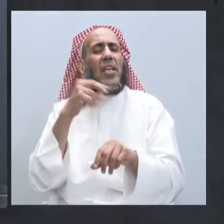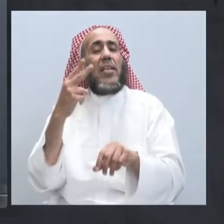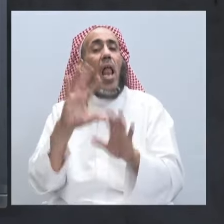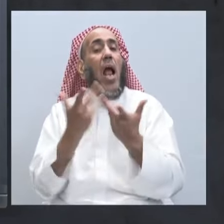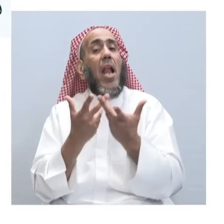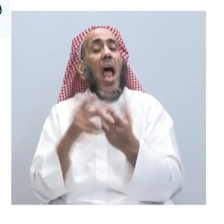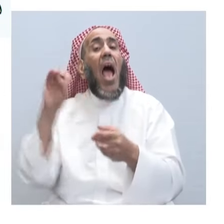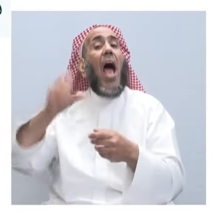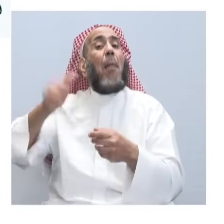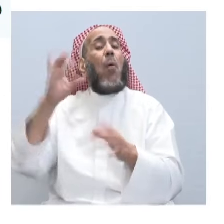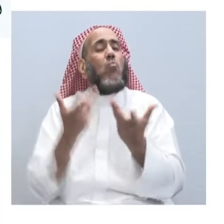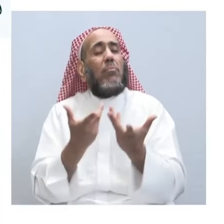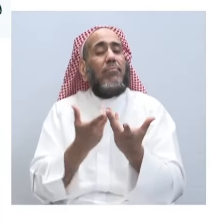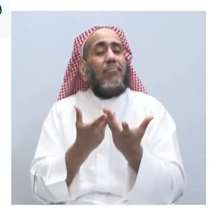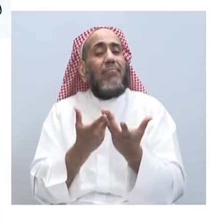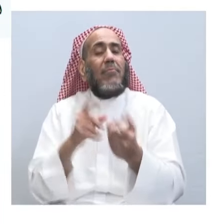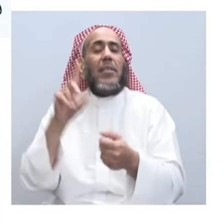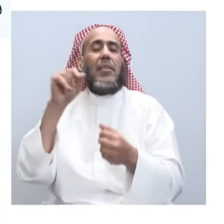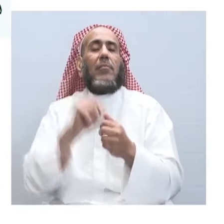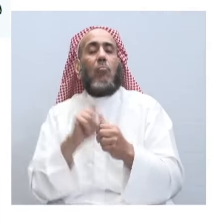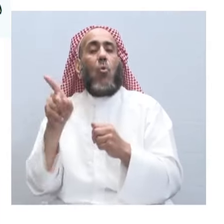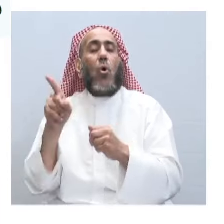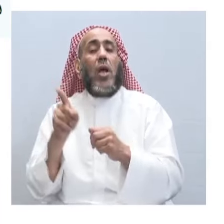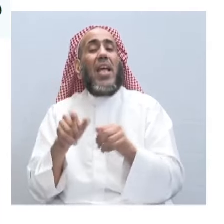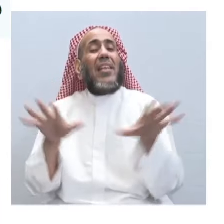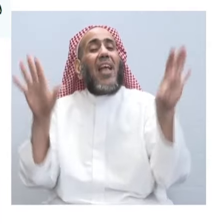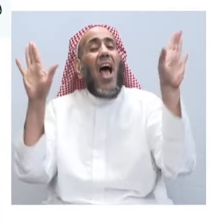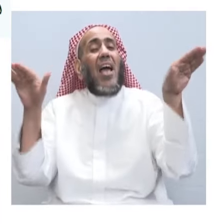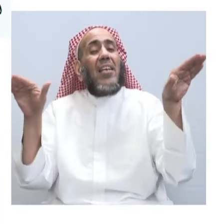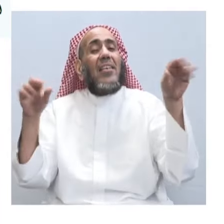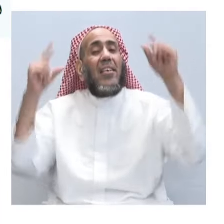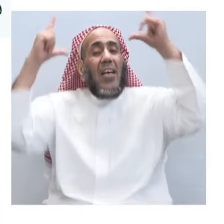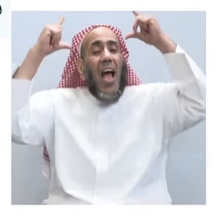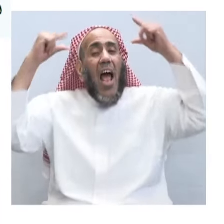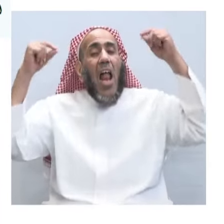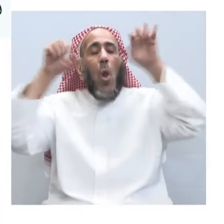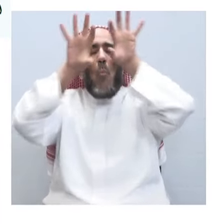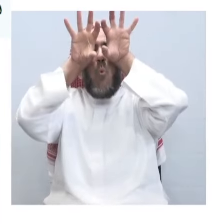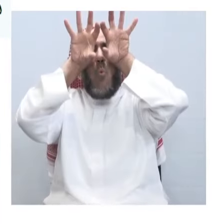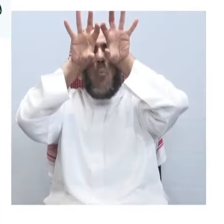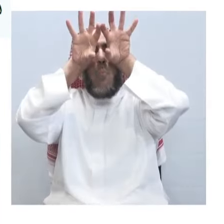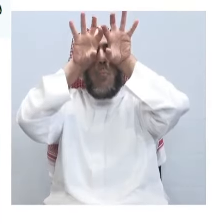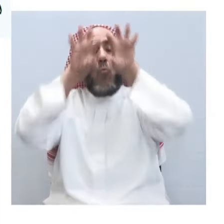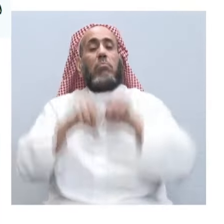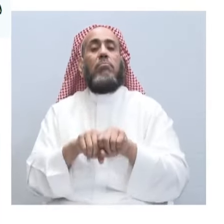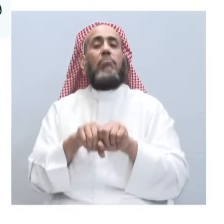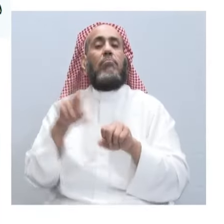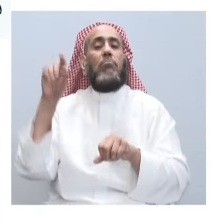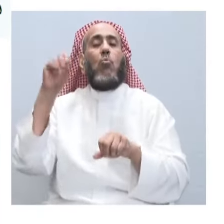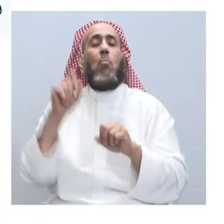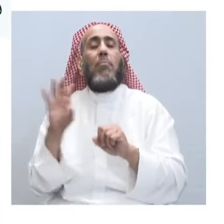لكن هامه احسنتم هي طائر البومه هي طائر